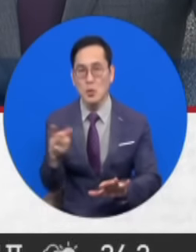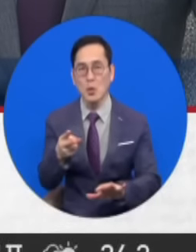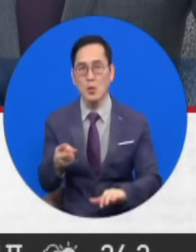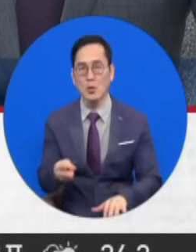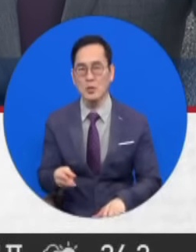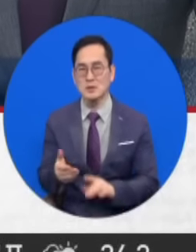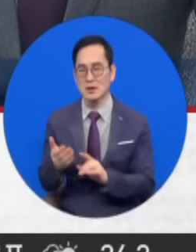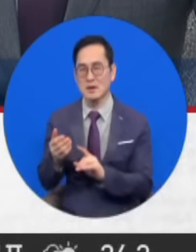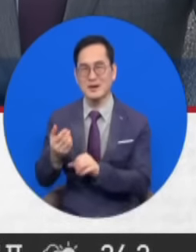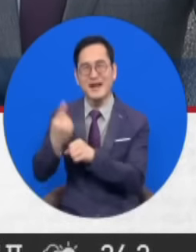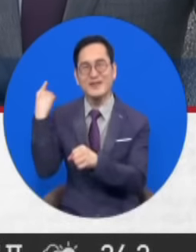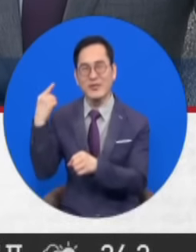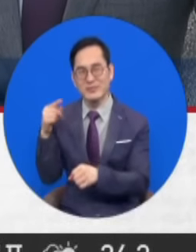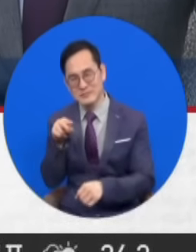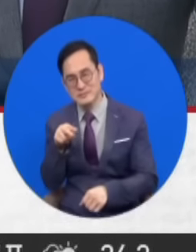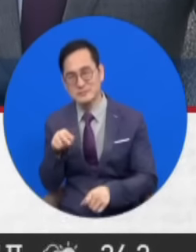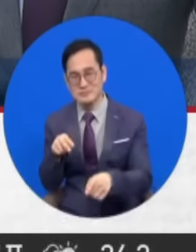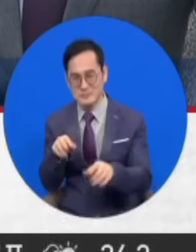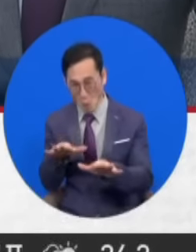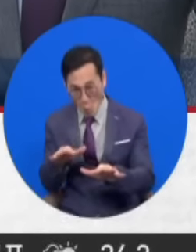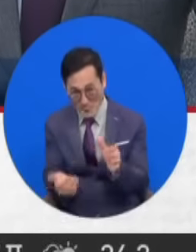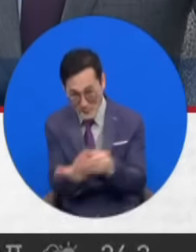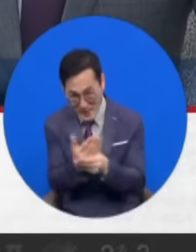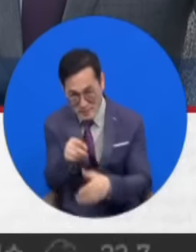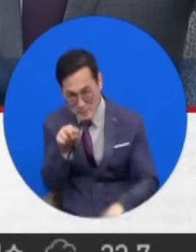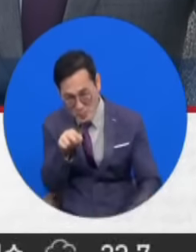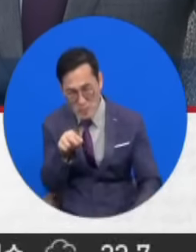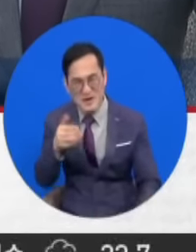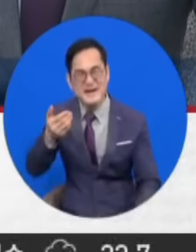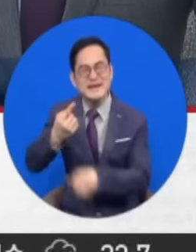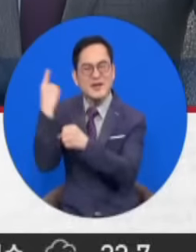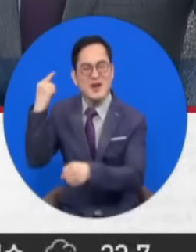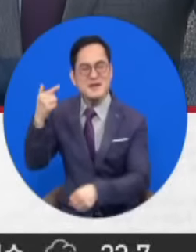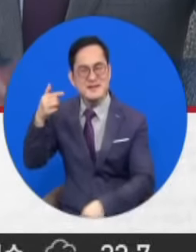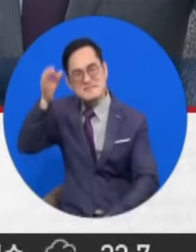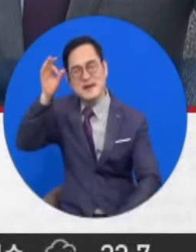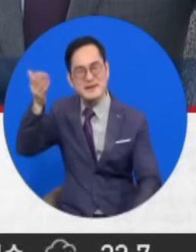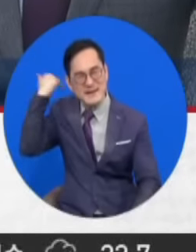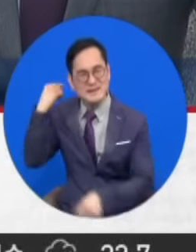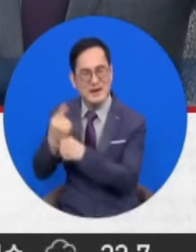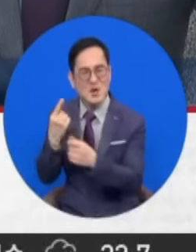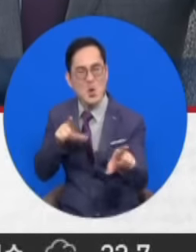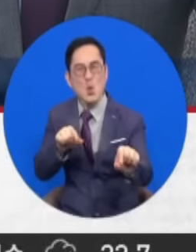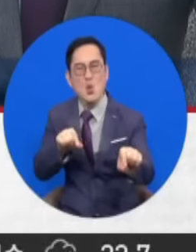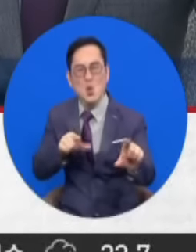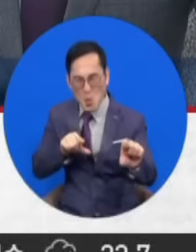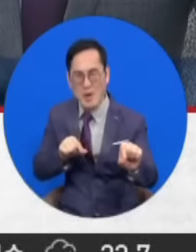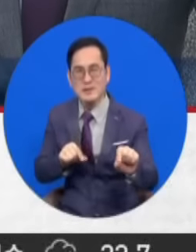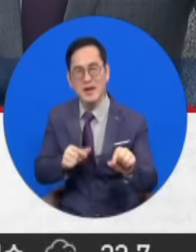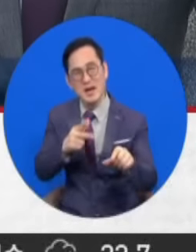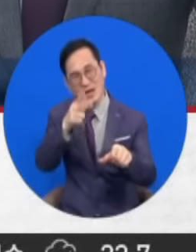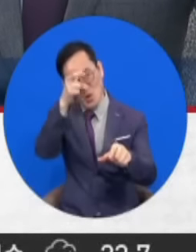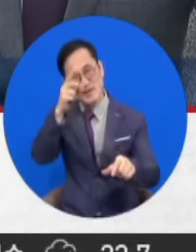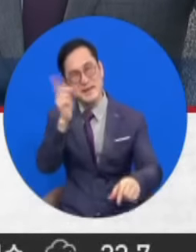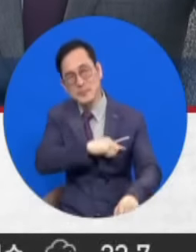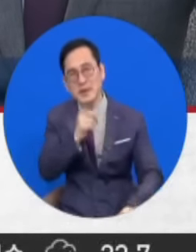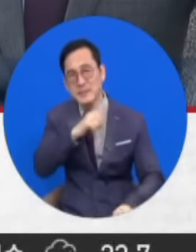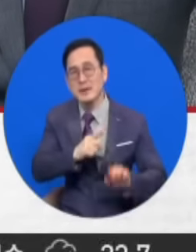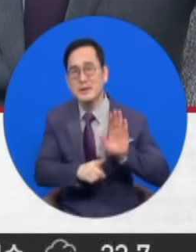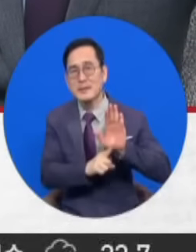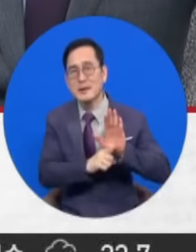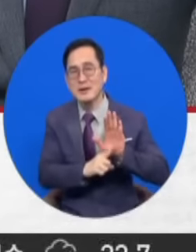그런 것들이 지켜지지 않아서 오히려 그 피해를 낳은 뭐 이런 상황이 될. 이런 상황으로 이렇게 됐다 이렇게 볼 수 있을 것 같습니다.